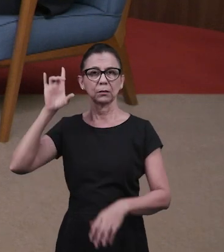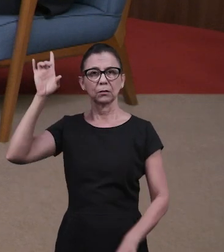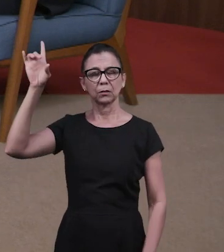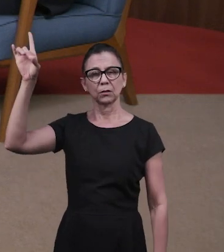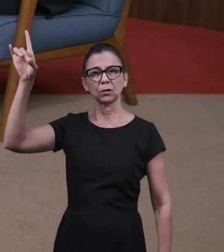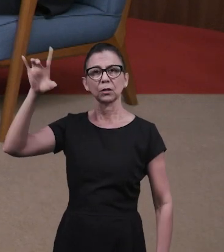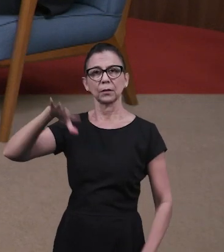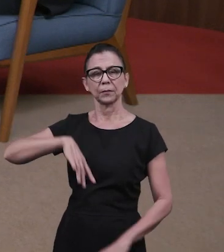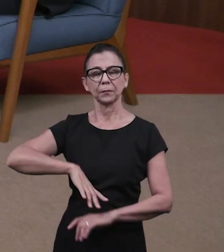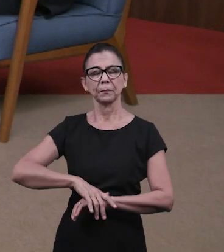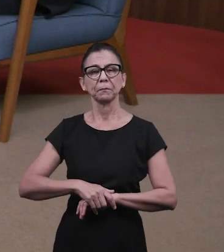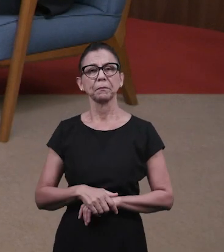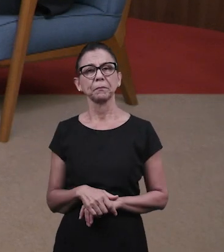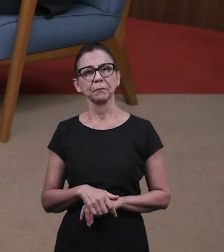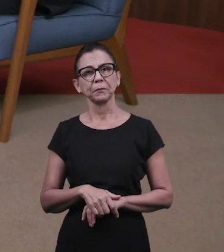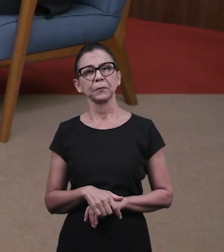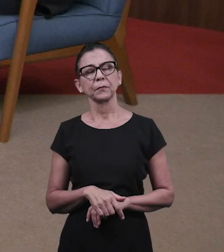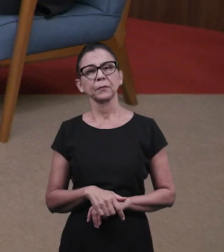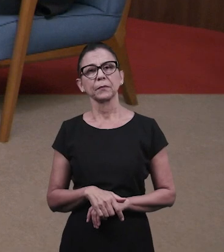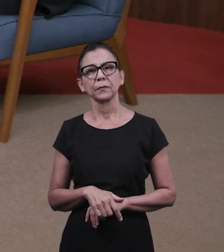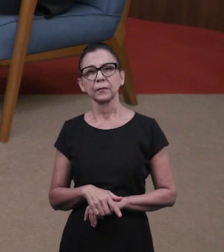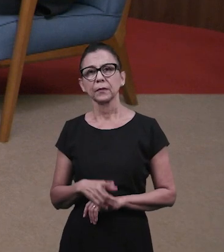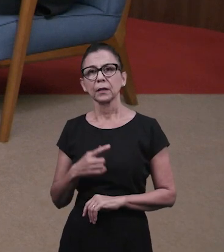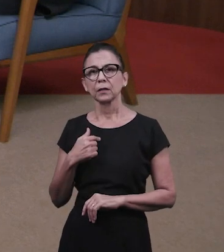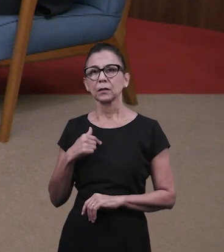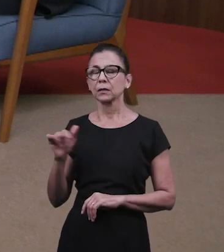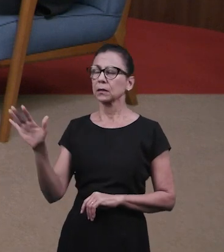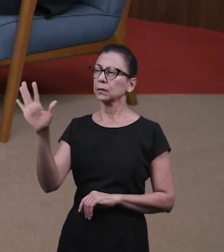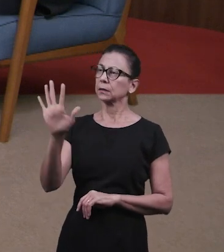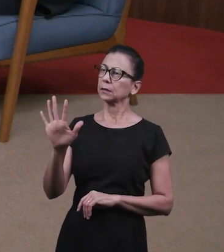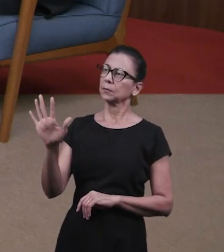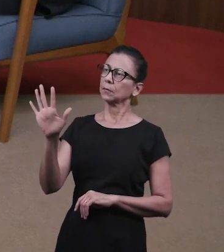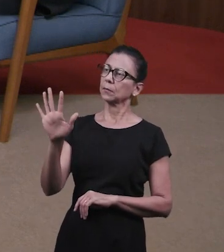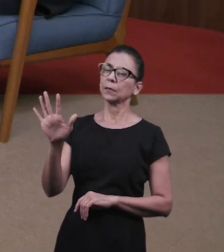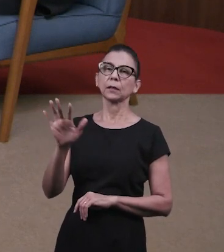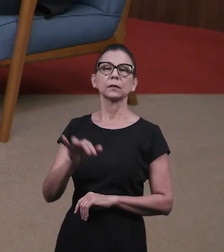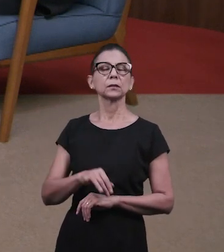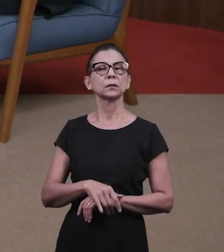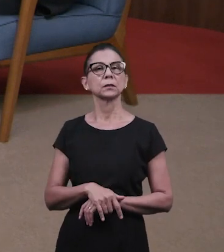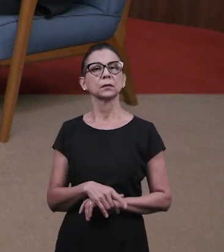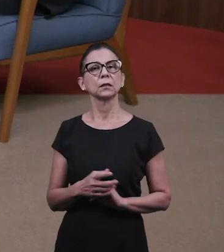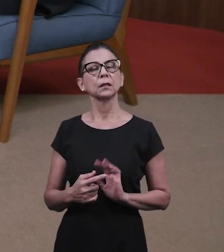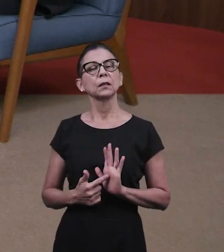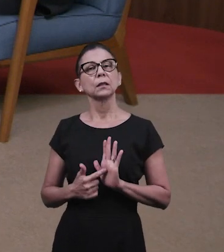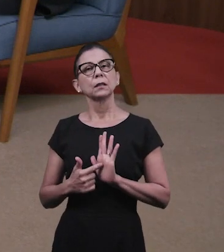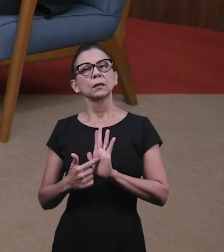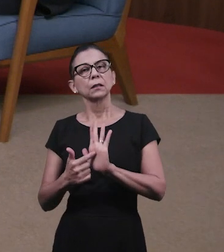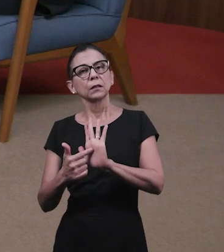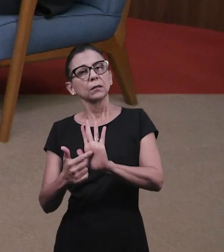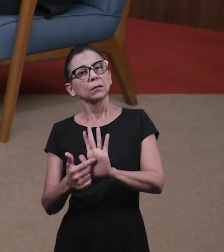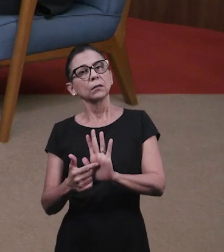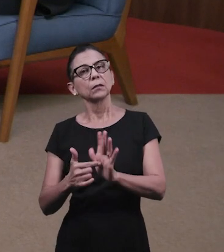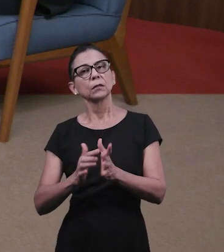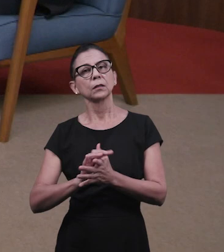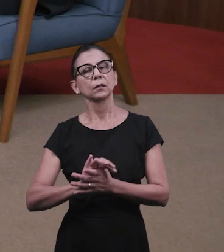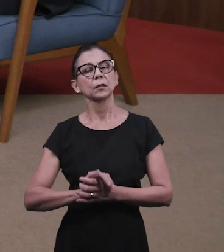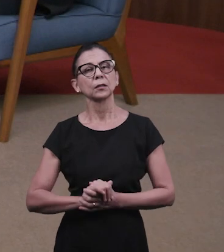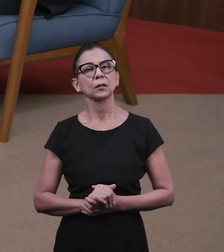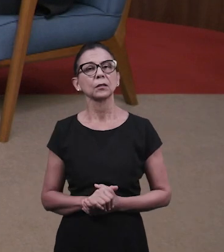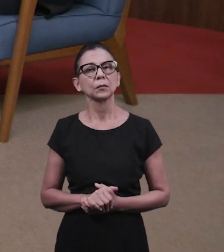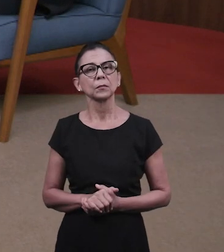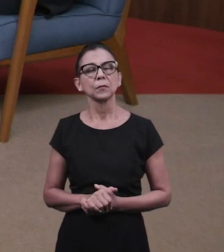Je crois que c'est très important. Nous avons quelques images qui montrent, qui illustrent ce que le pasteur Alex a